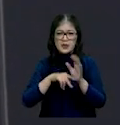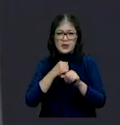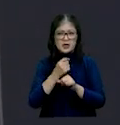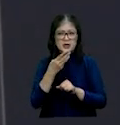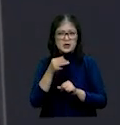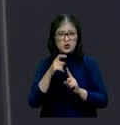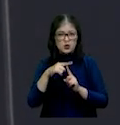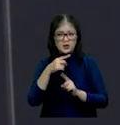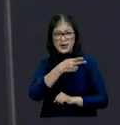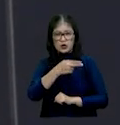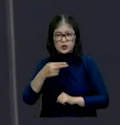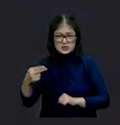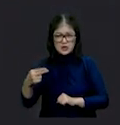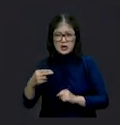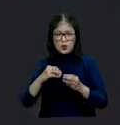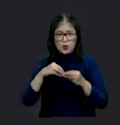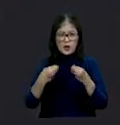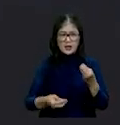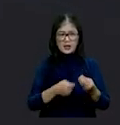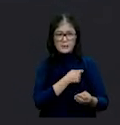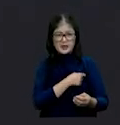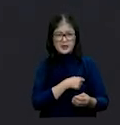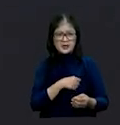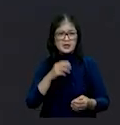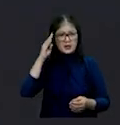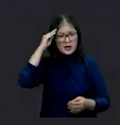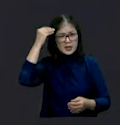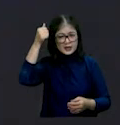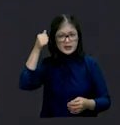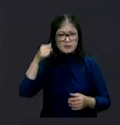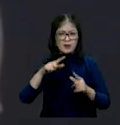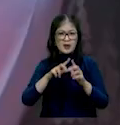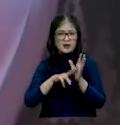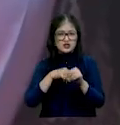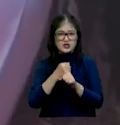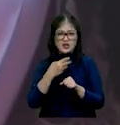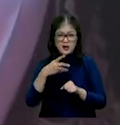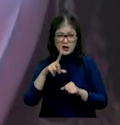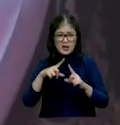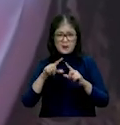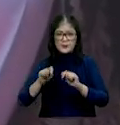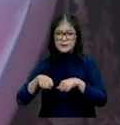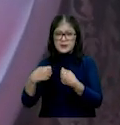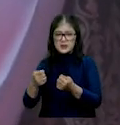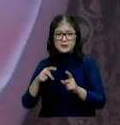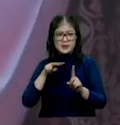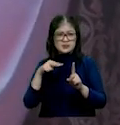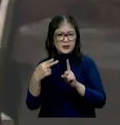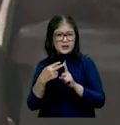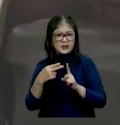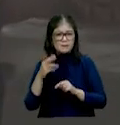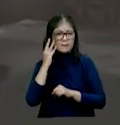Angela Tanusudibyo yang juga Wakil Ketua Umum Partai Perindo Bidang Ekonomi Digital dan Kreatif memberikan pandangan dan juga berbagi